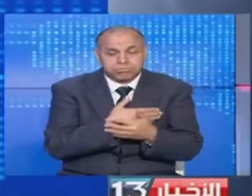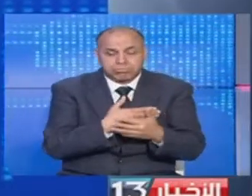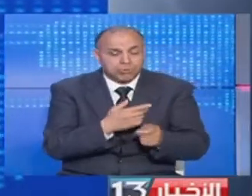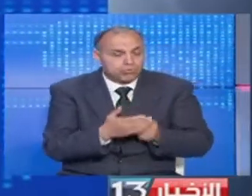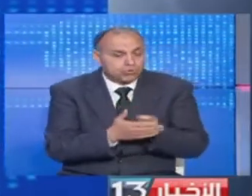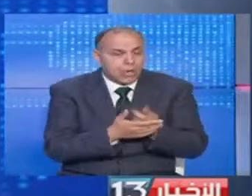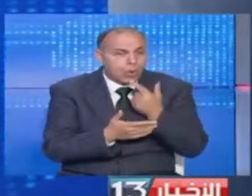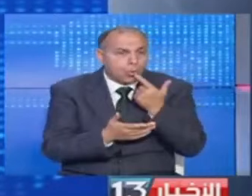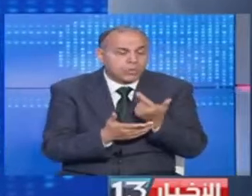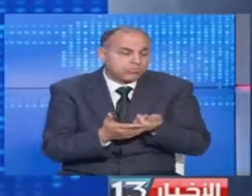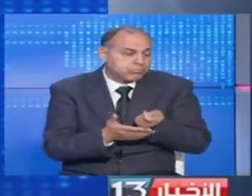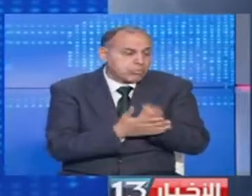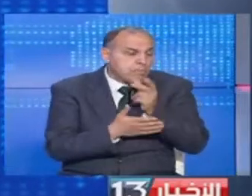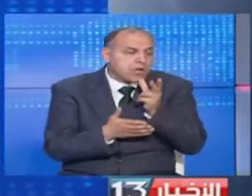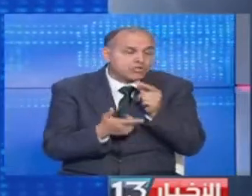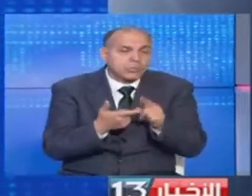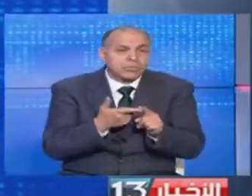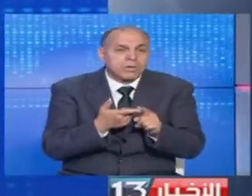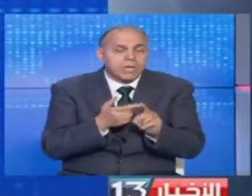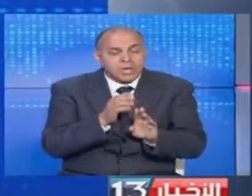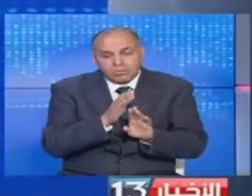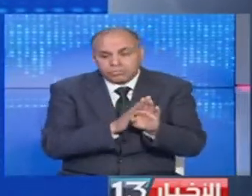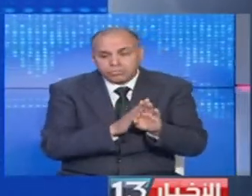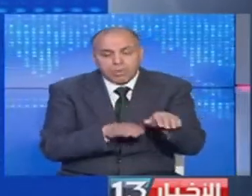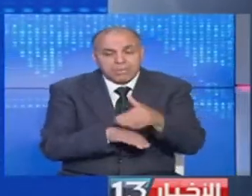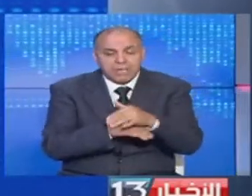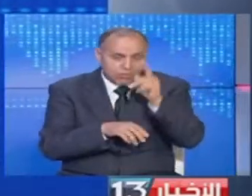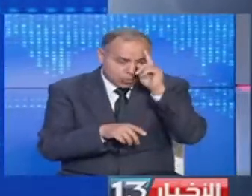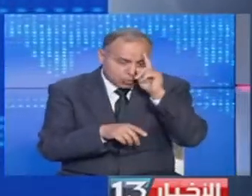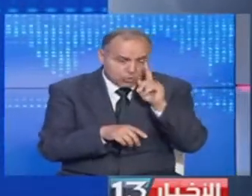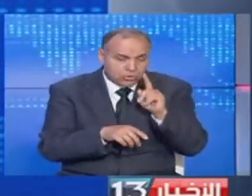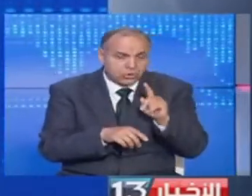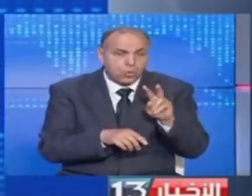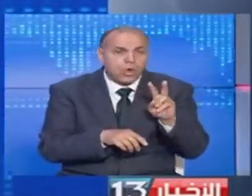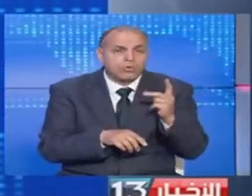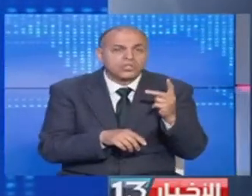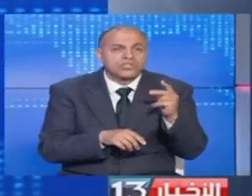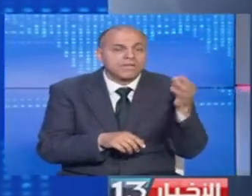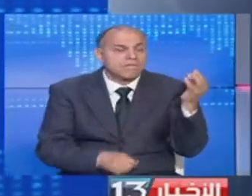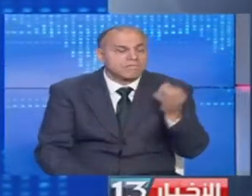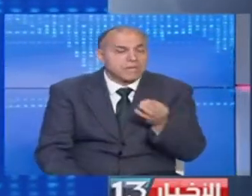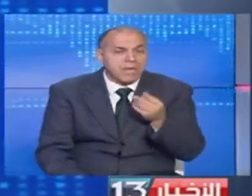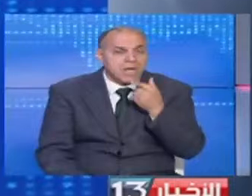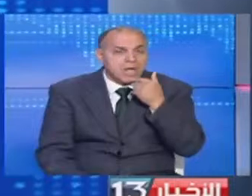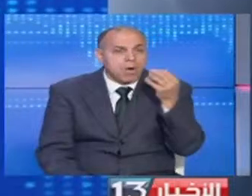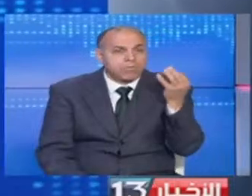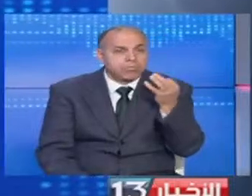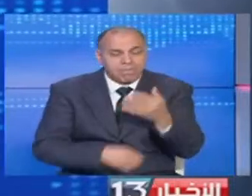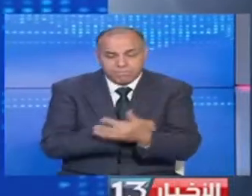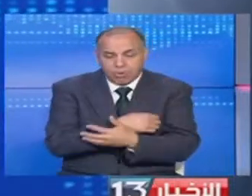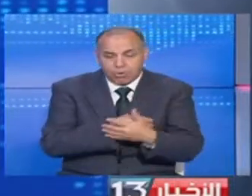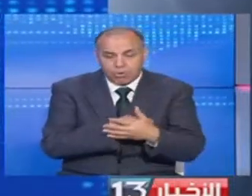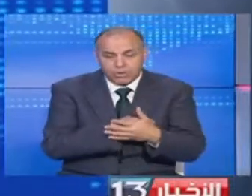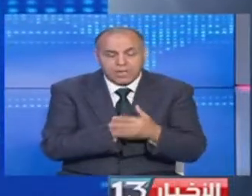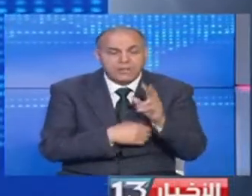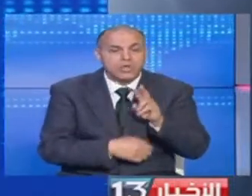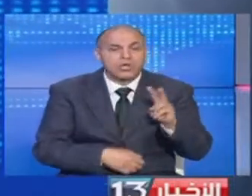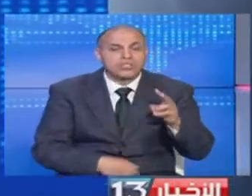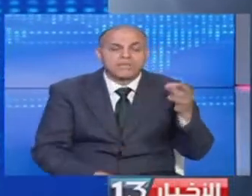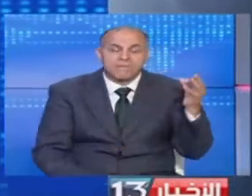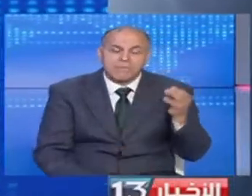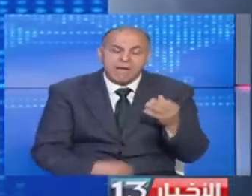الموارد وضعف الحال لترتفع نسبه البطاله في تونس الى احدى وعشرين بالمائه ونسبه الفقر الى اثنتين وعشرين